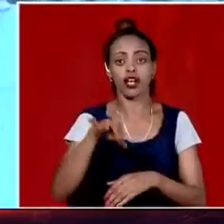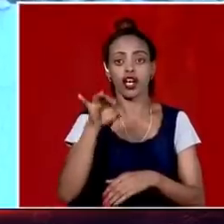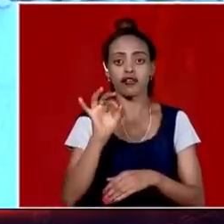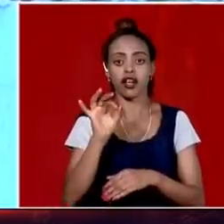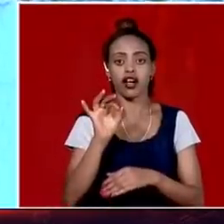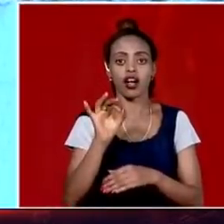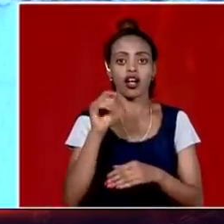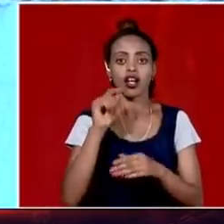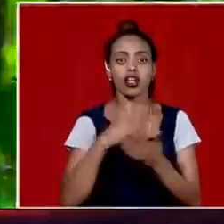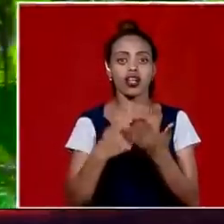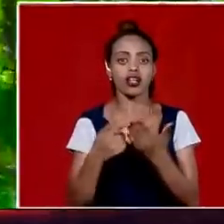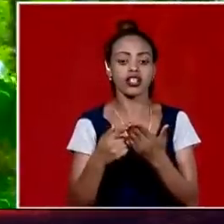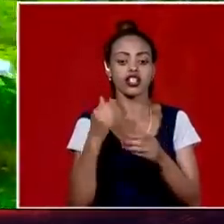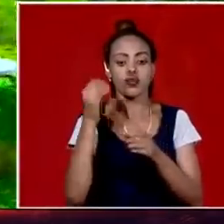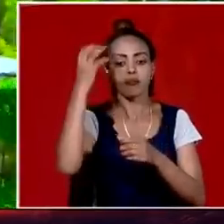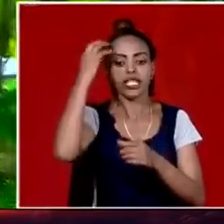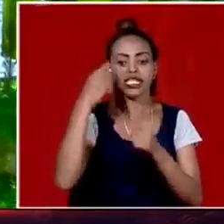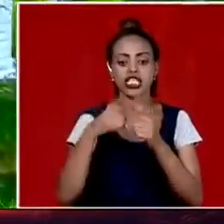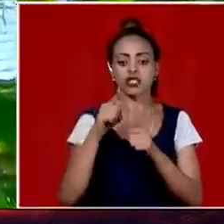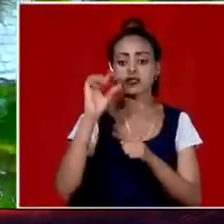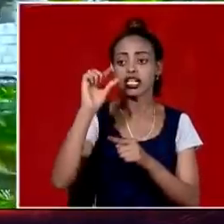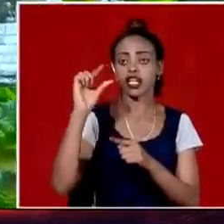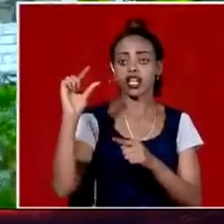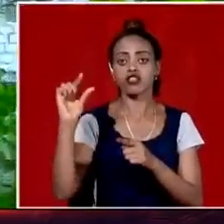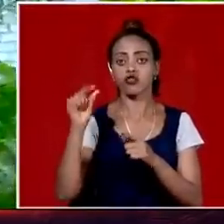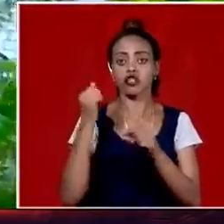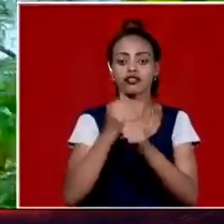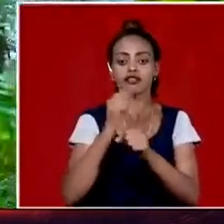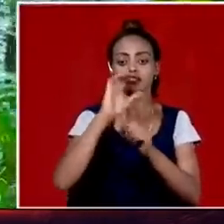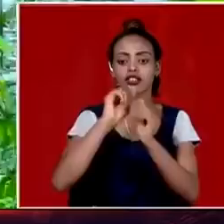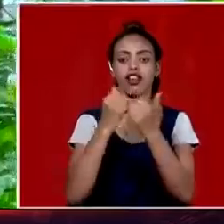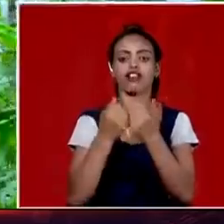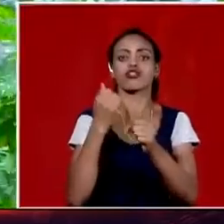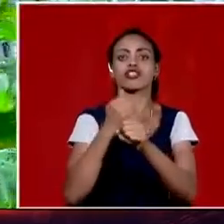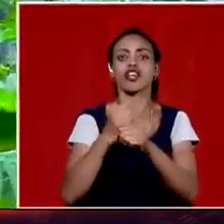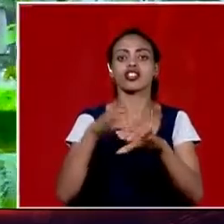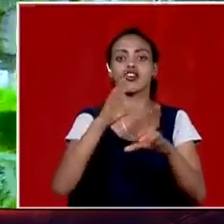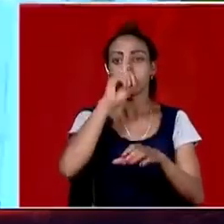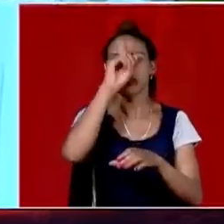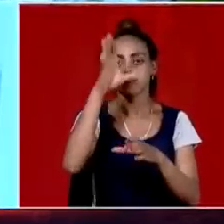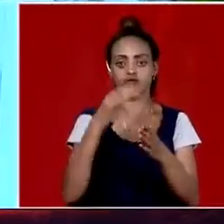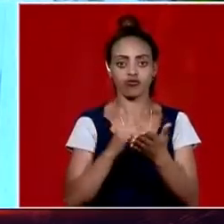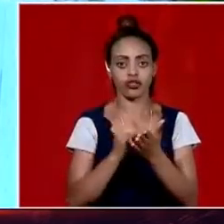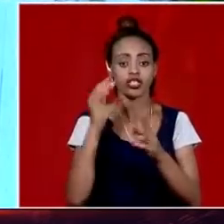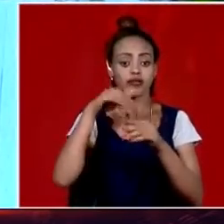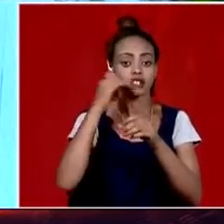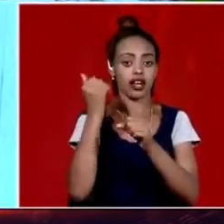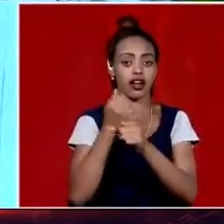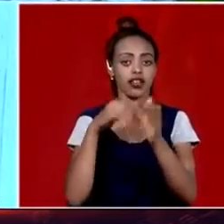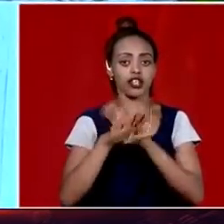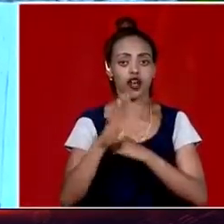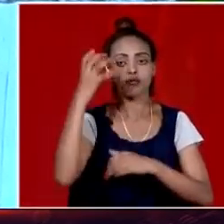ነይሩ ስራሕ ነበረይ መንግስቲ ግን ብደቃቅትና ንእሽተን ተደራጅና ንሰርሕ ብዝፈጠረና ዕድል መሰረት ናብ ስራሕትና መንግስቲ